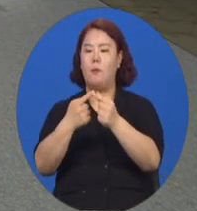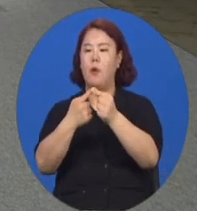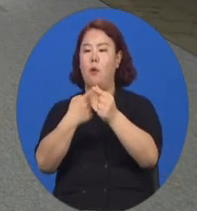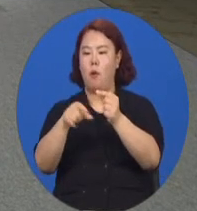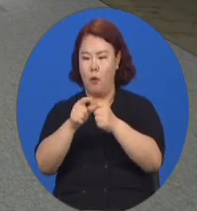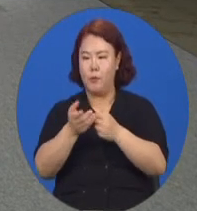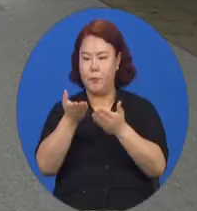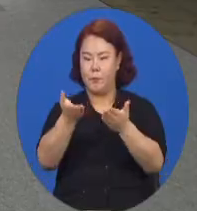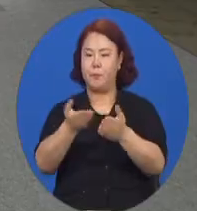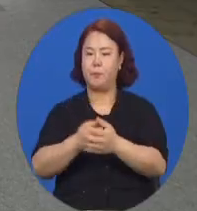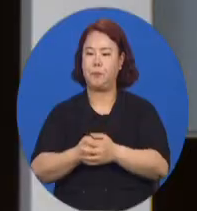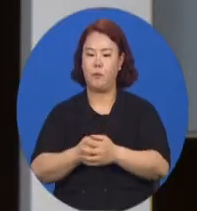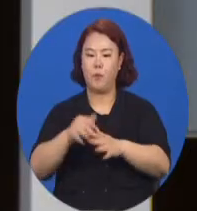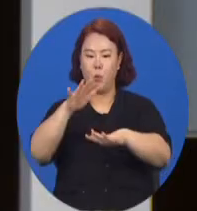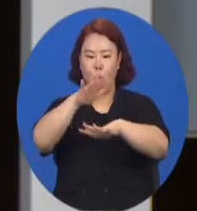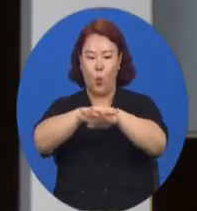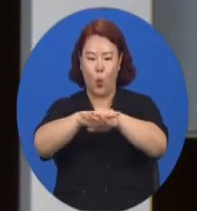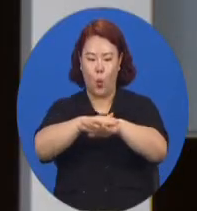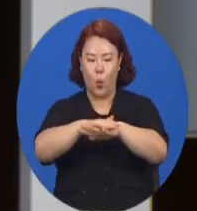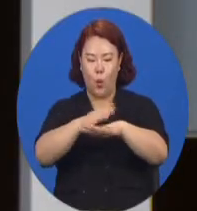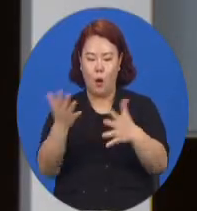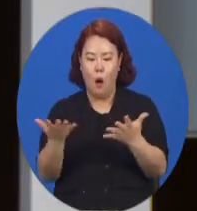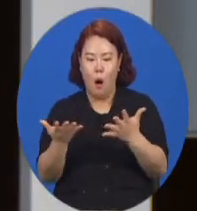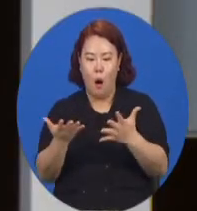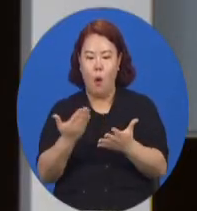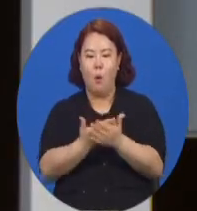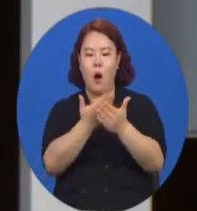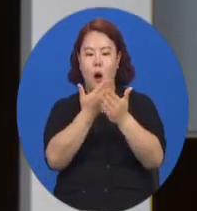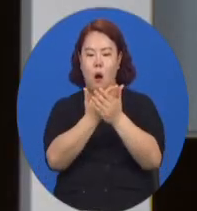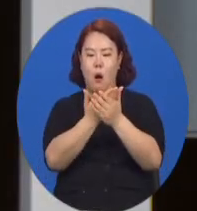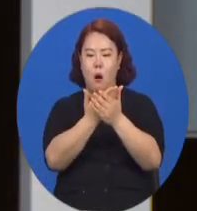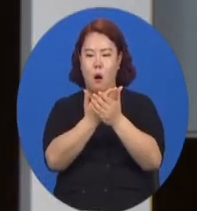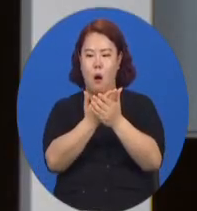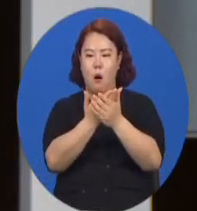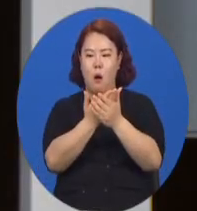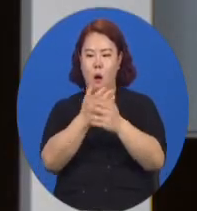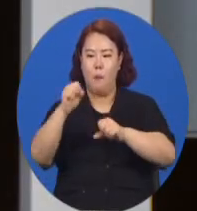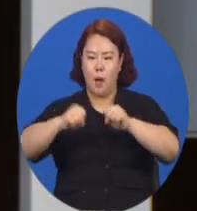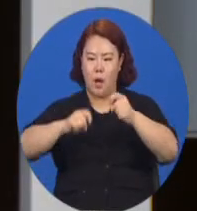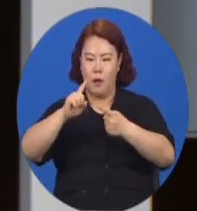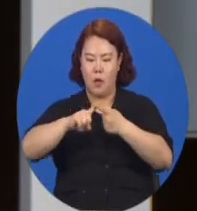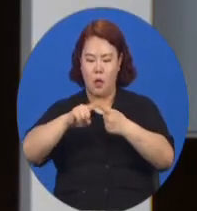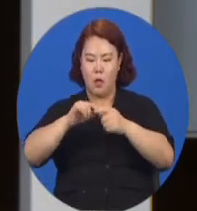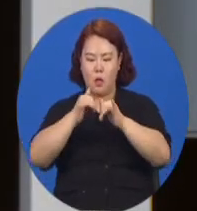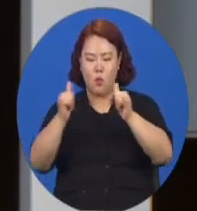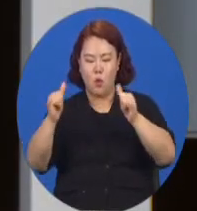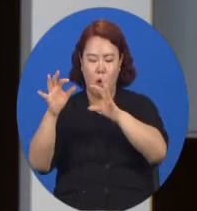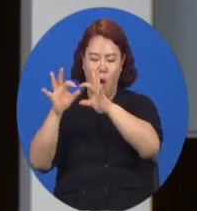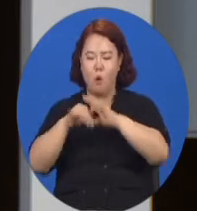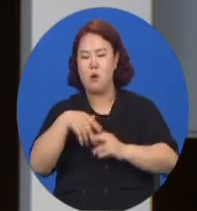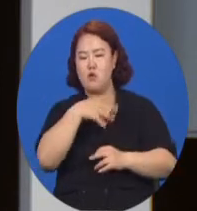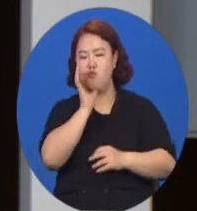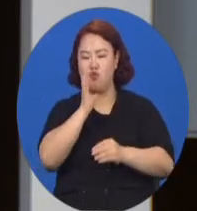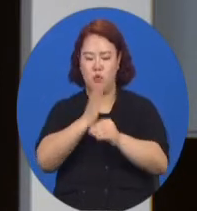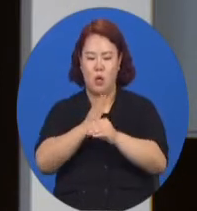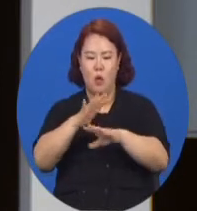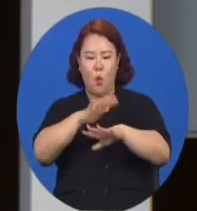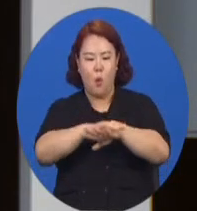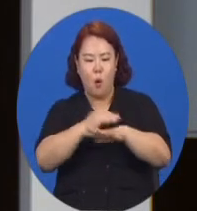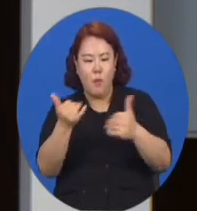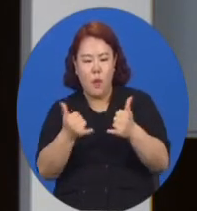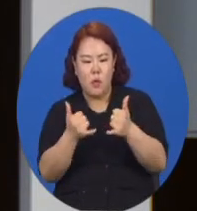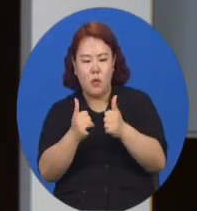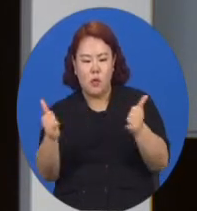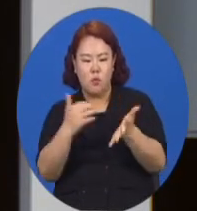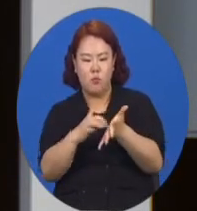하겠습니다. 농업 활성화 방안에 대한 부분이 되겠는데요. 아까도 얘기가 나왔습니다만 인구는 계속해서 고령화가 되고 있고 농업 인구는 또 줄고